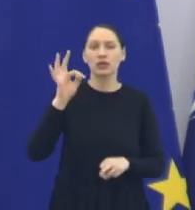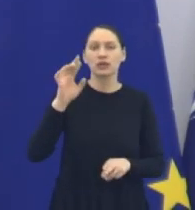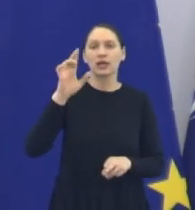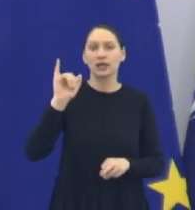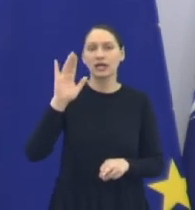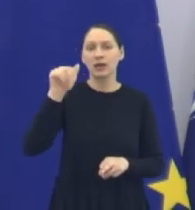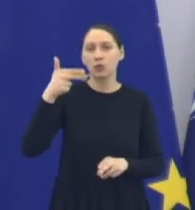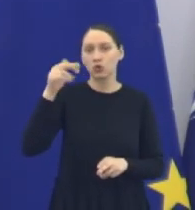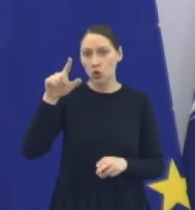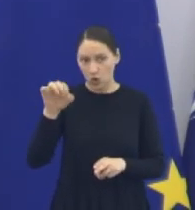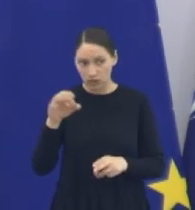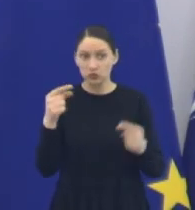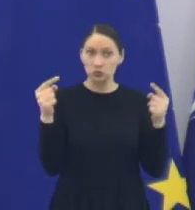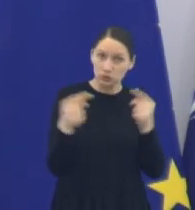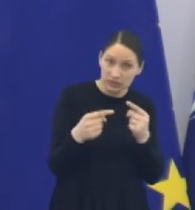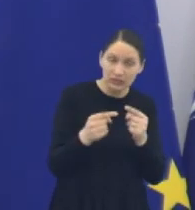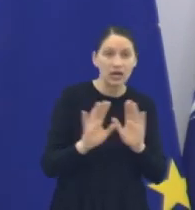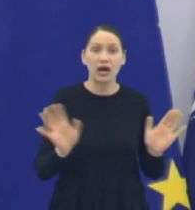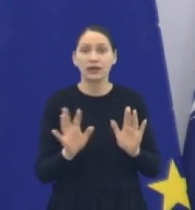būti steigtas toks specialusis tribunolas?